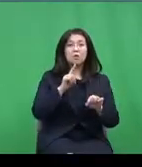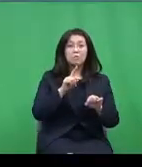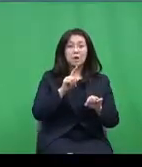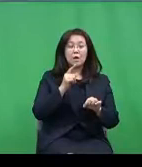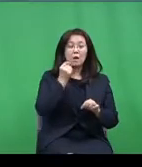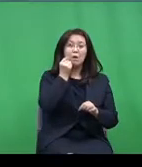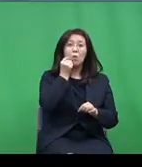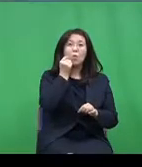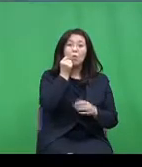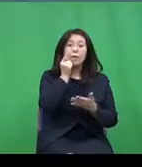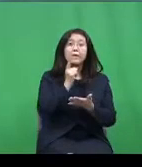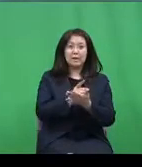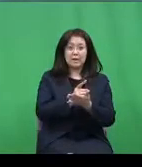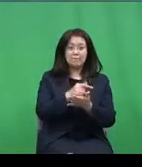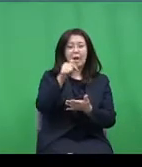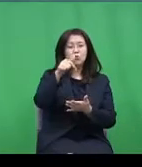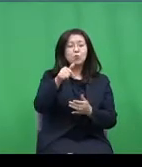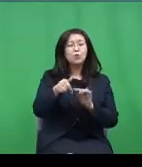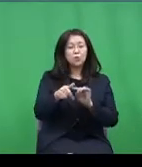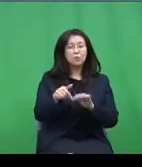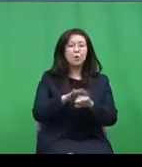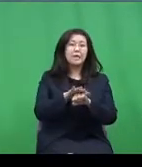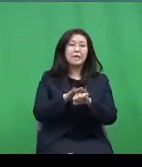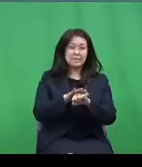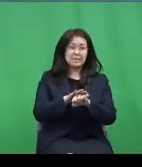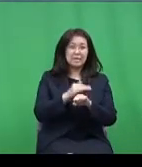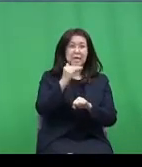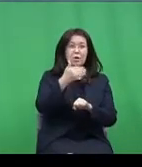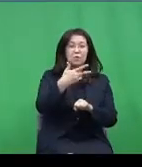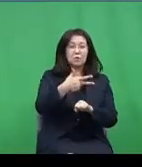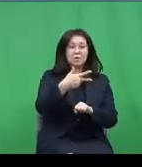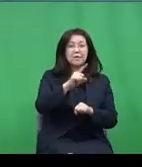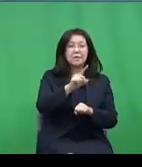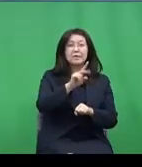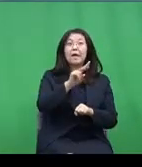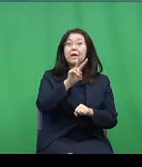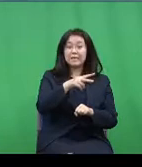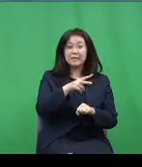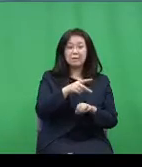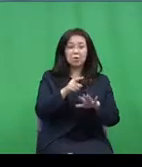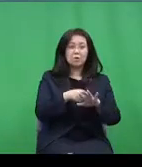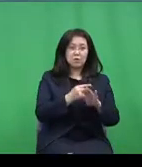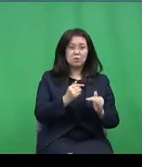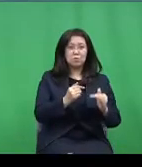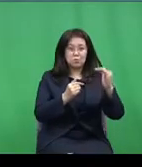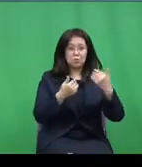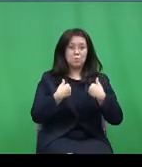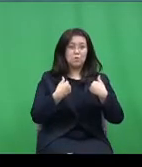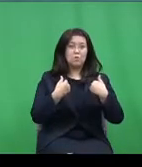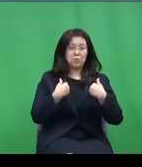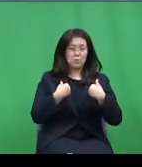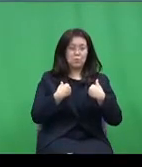け、まあ、ふふふはもちろん大事ですし、またコシヒカリも引き続きもちろんいいものにしていこうと思っているわけですけれ